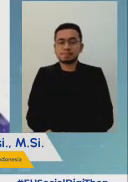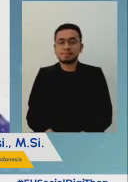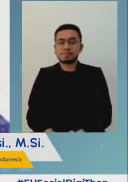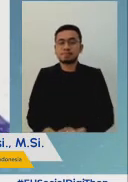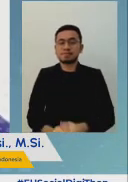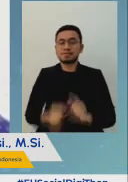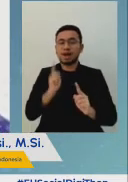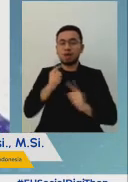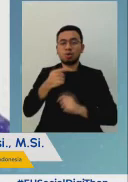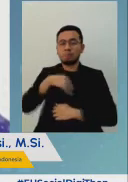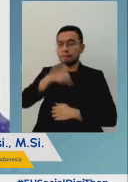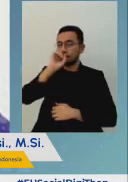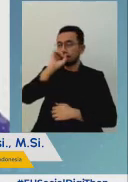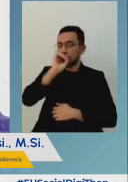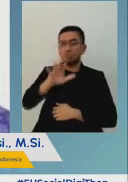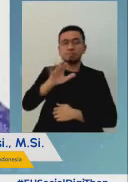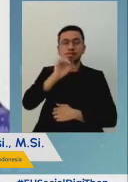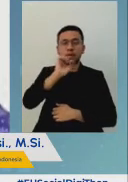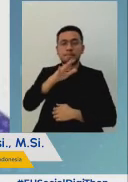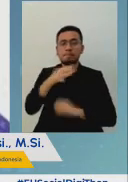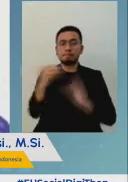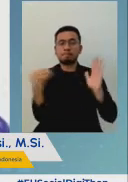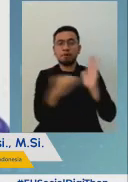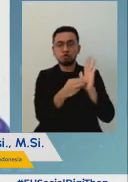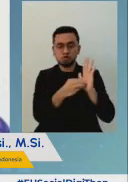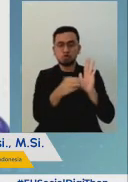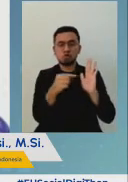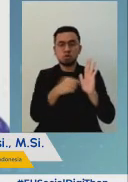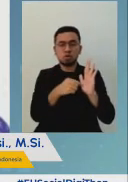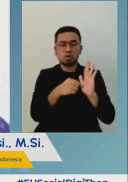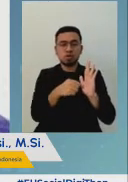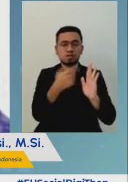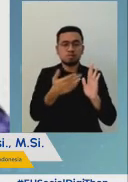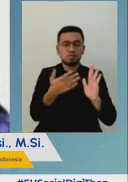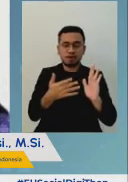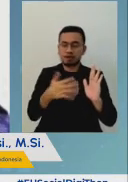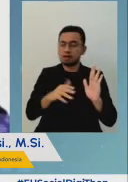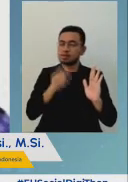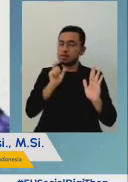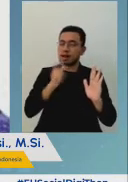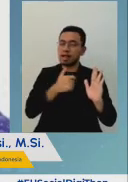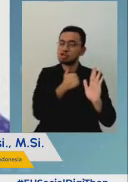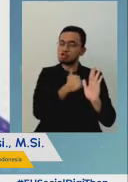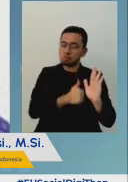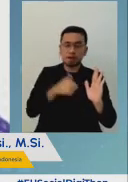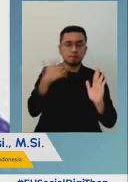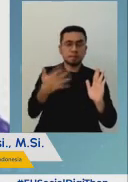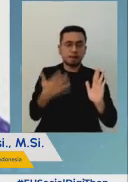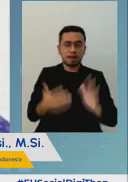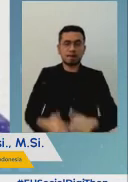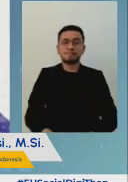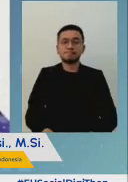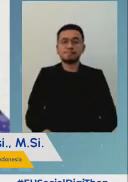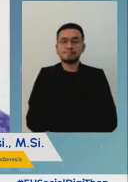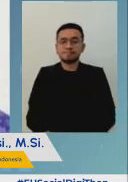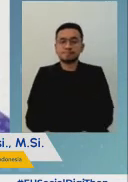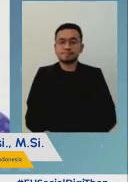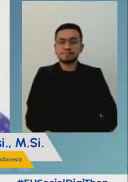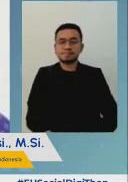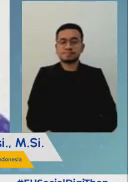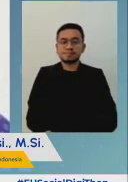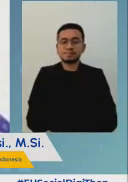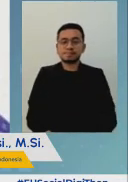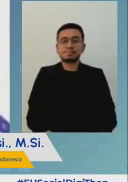jawaban saya, maka seperti apa yang dianggap sopan, gitu misalnya seperti itu. Kemudian bagaimana